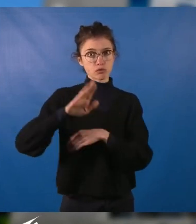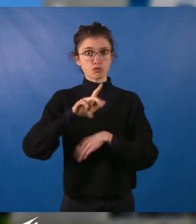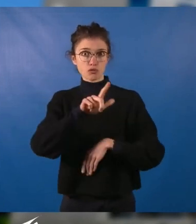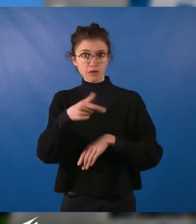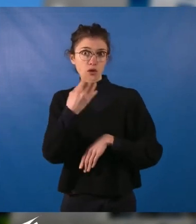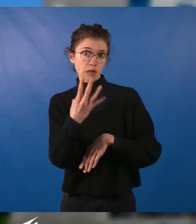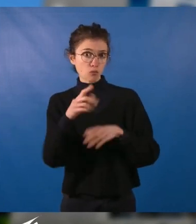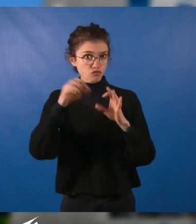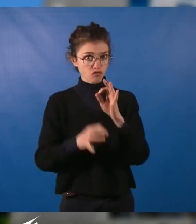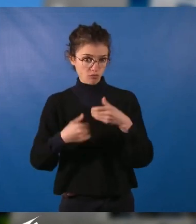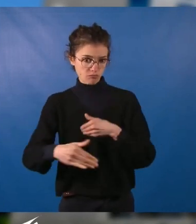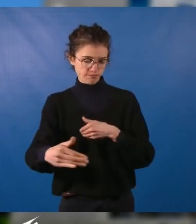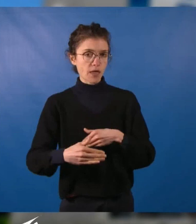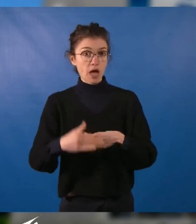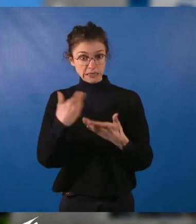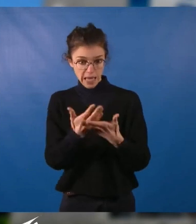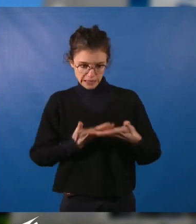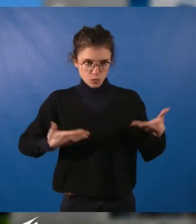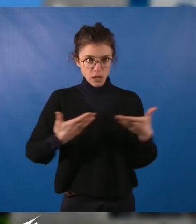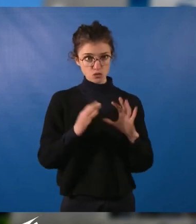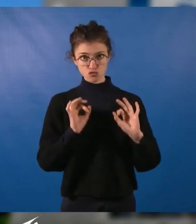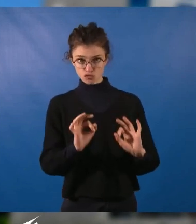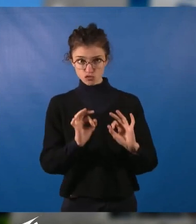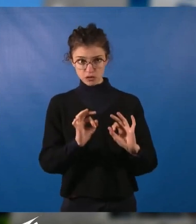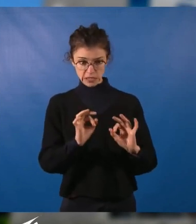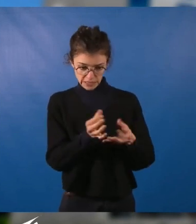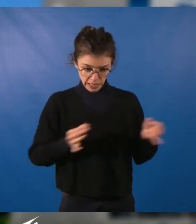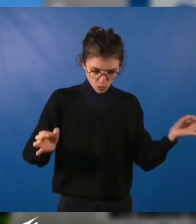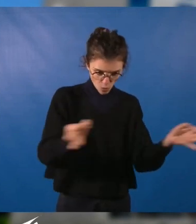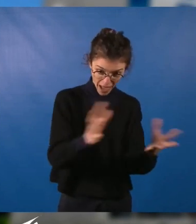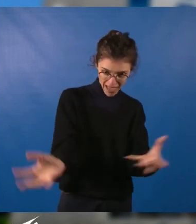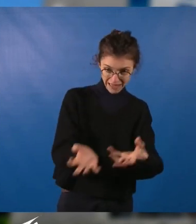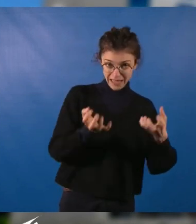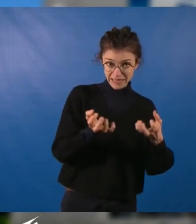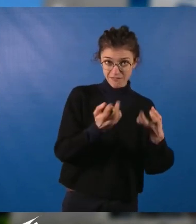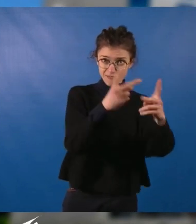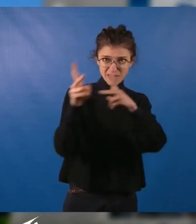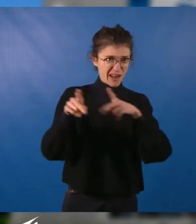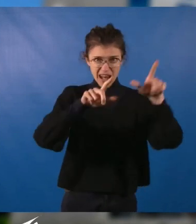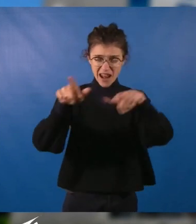saine et d'un territoire attractif dont bénéficie l'ensemble des communes à travers le pacte de